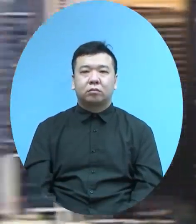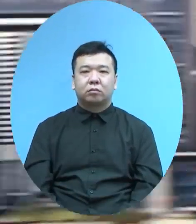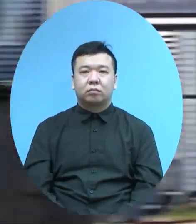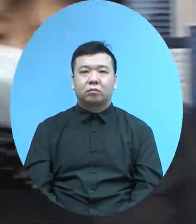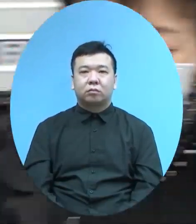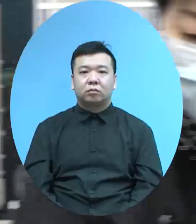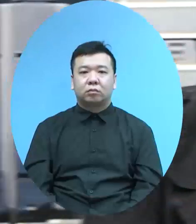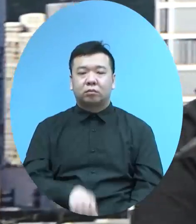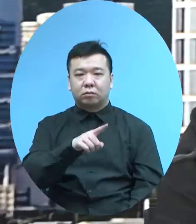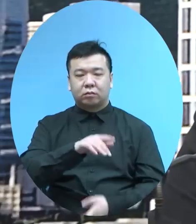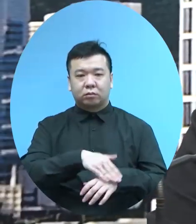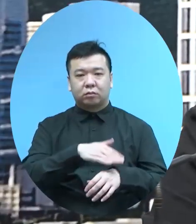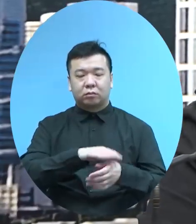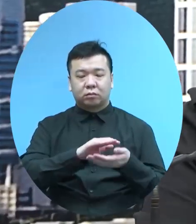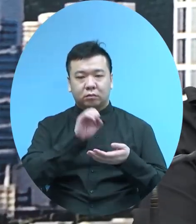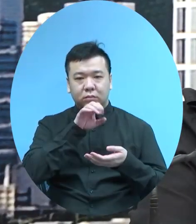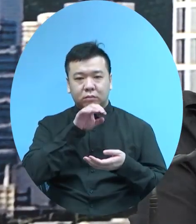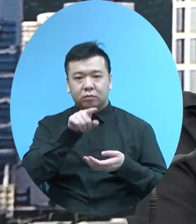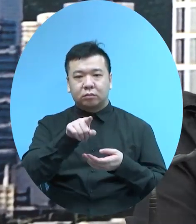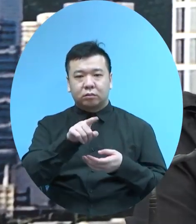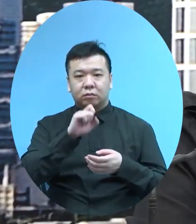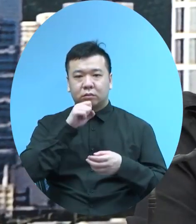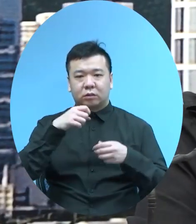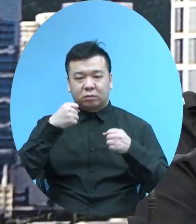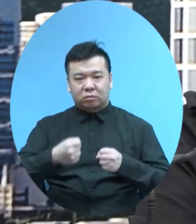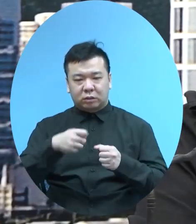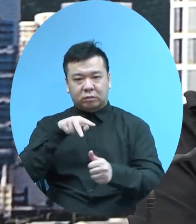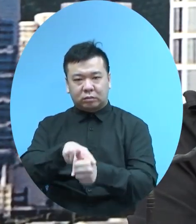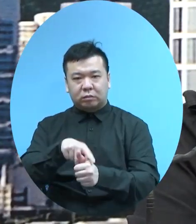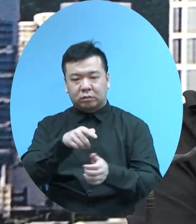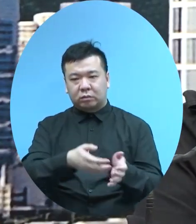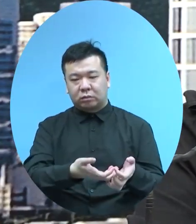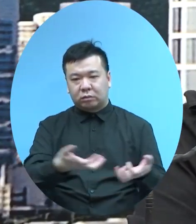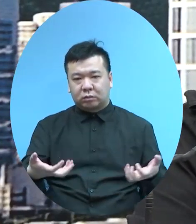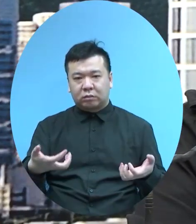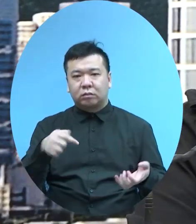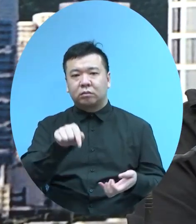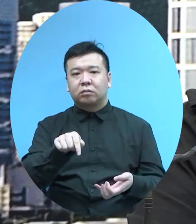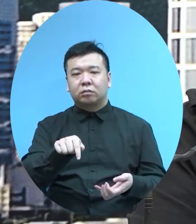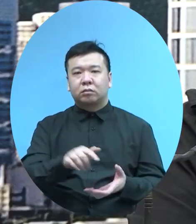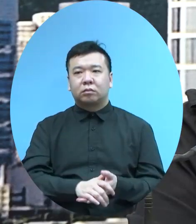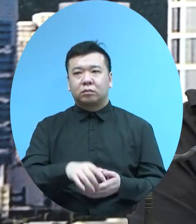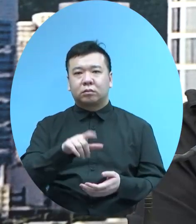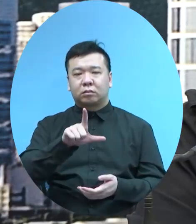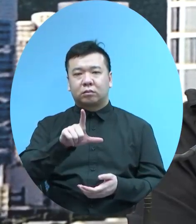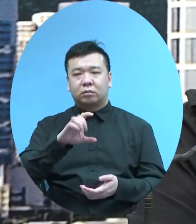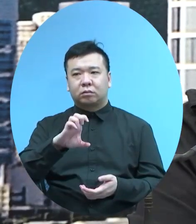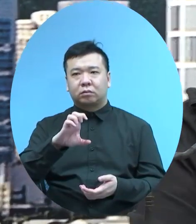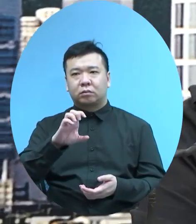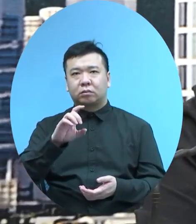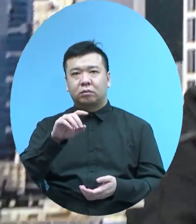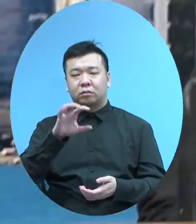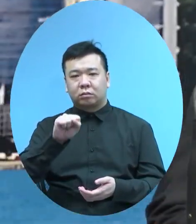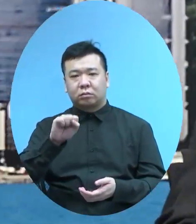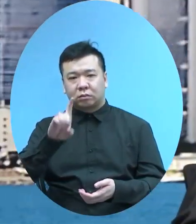我諗你講嗰個隔離。就可能是啲強制隔離嘅措施嗰啲，咁就係LCSD 管轄嘅嚇。